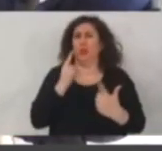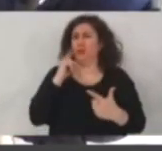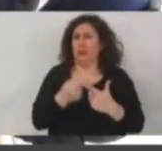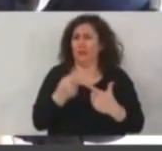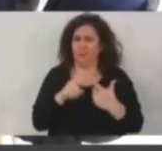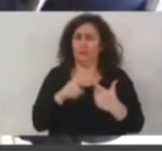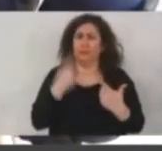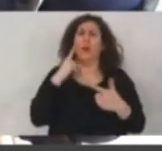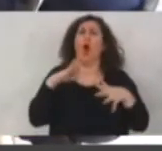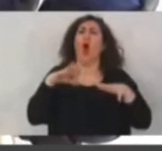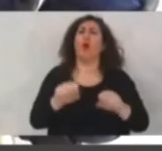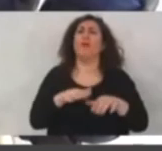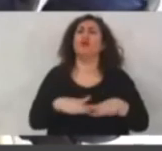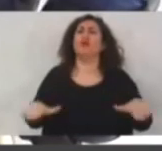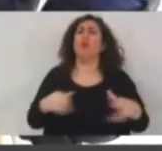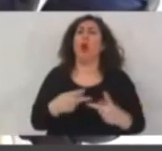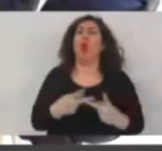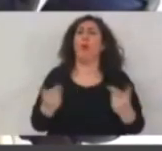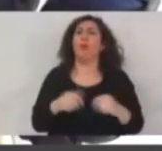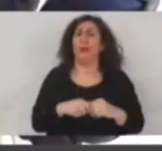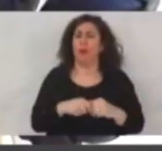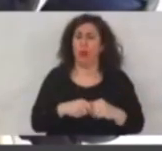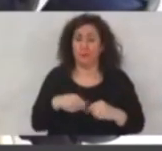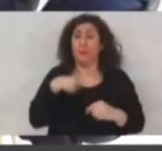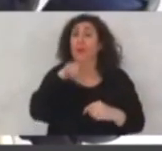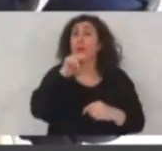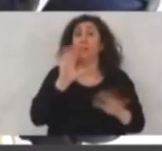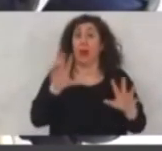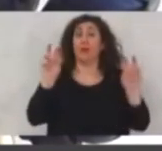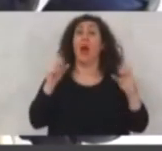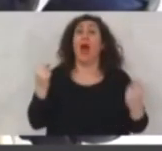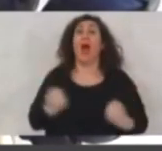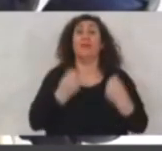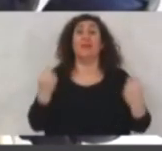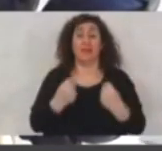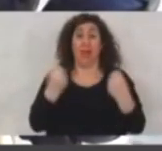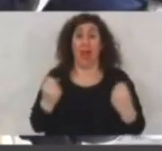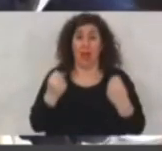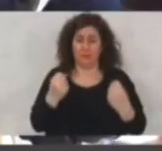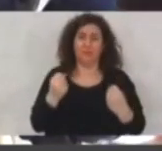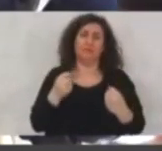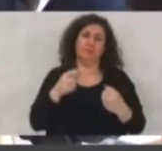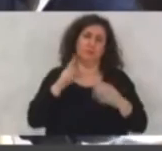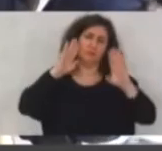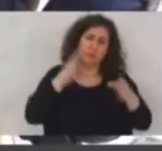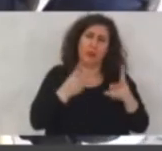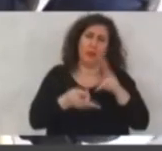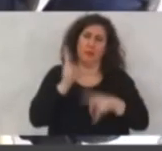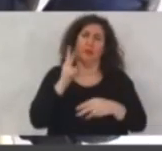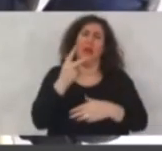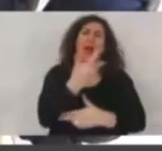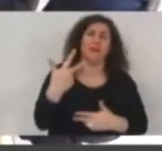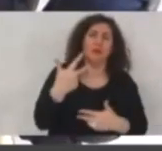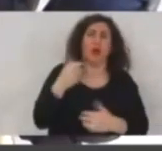l'occupazione del suolo pubblico. Parliamo di attività, questo riguarda naturalmente più propriamente l'aspetto